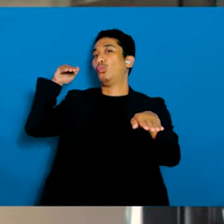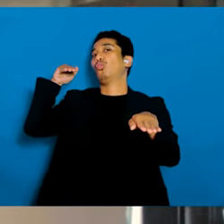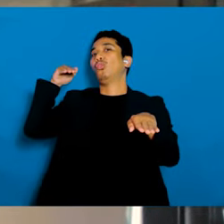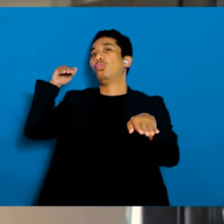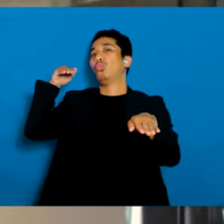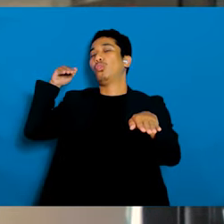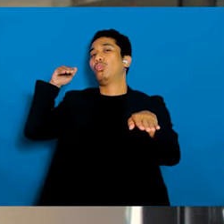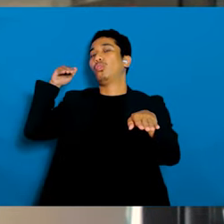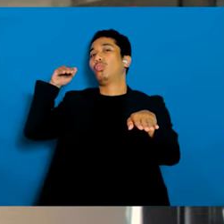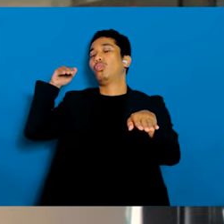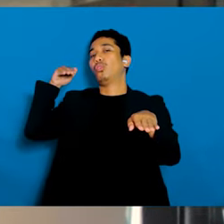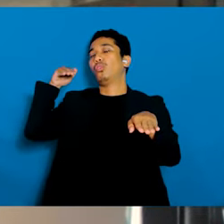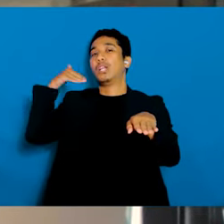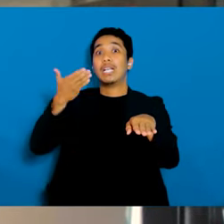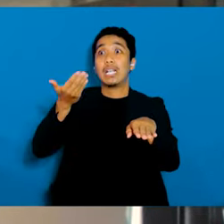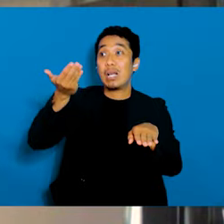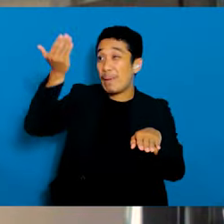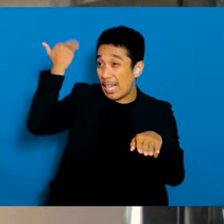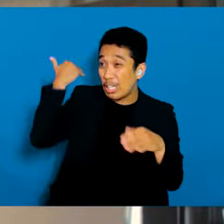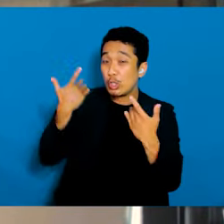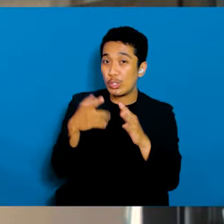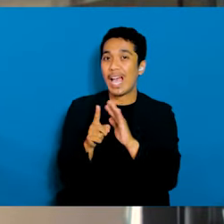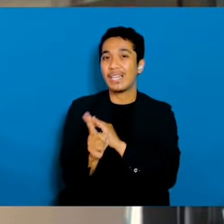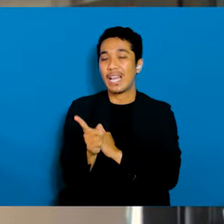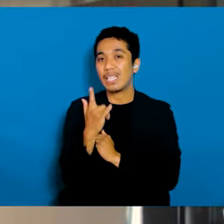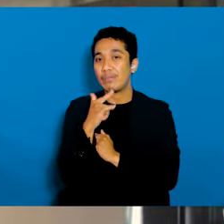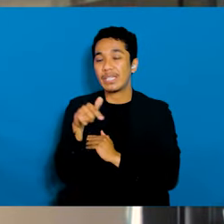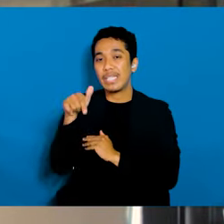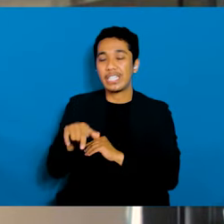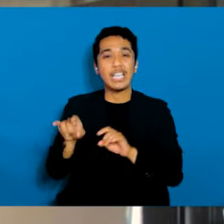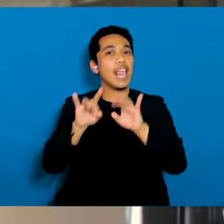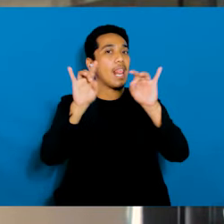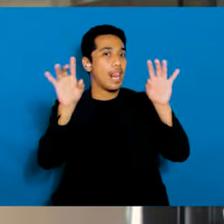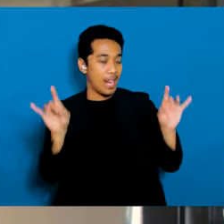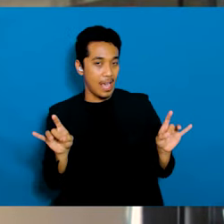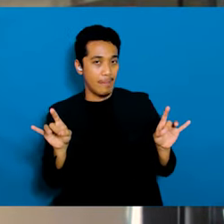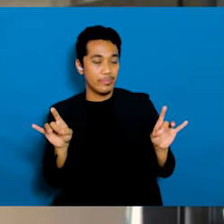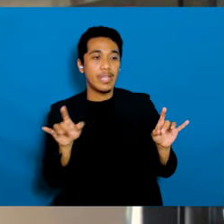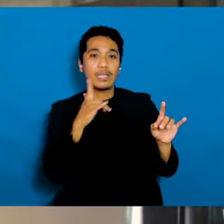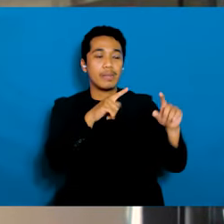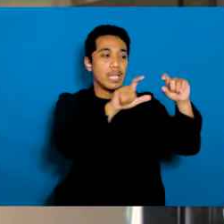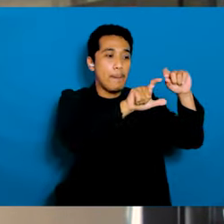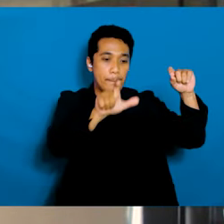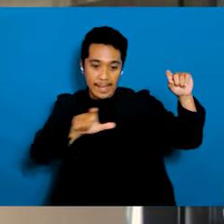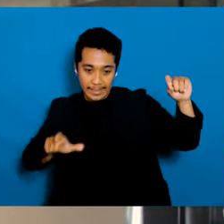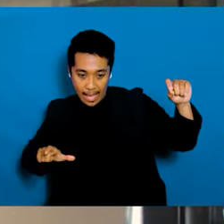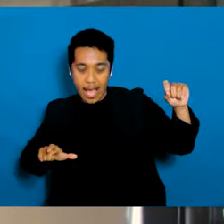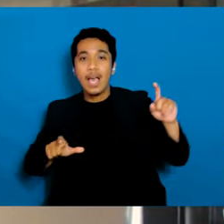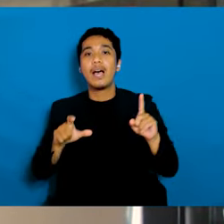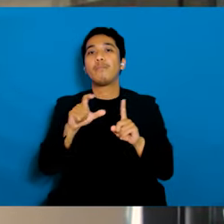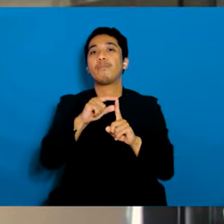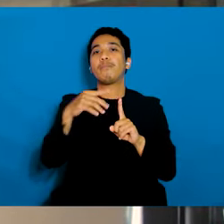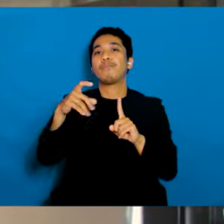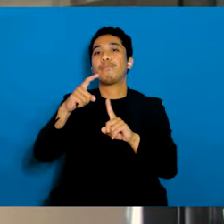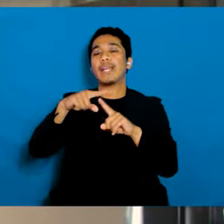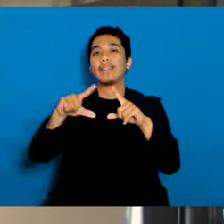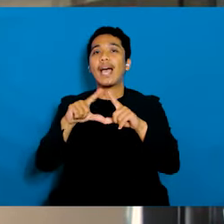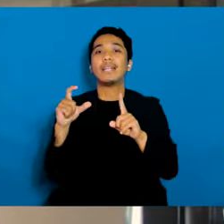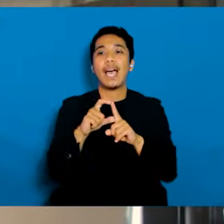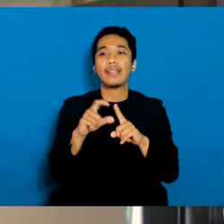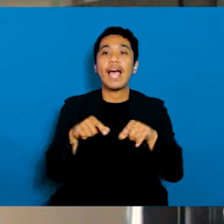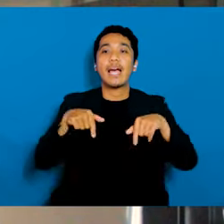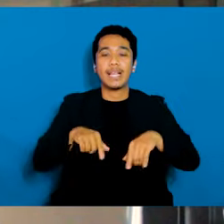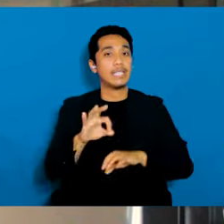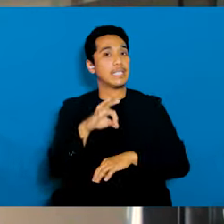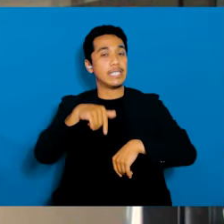pengunduran apa namanya, kemarin-kemarin sudah ada seperti ini dan sebagainya, peta tentang data itu